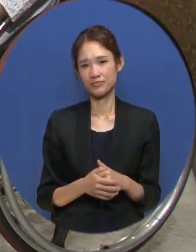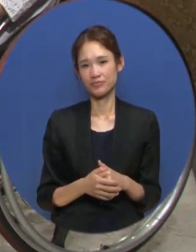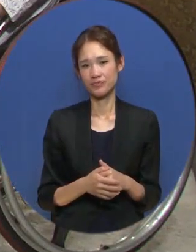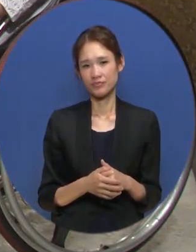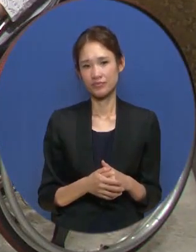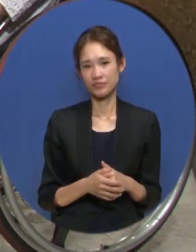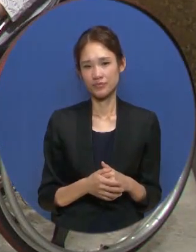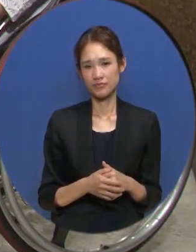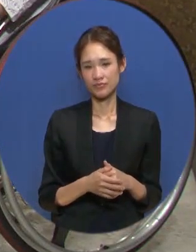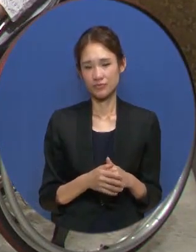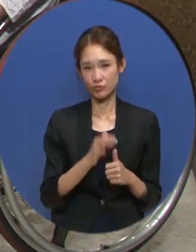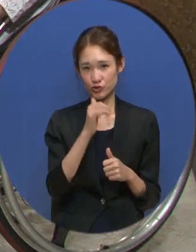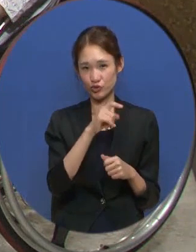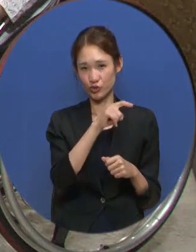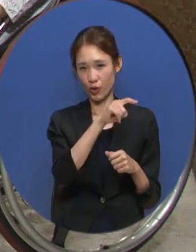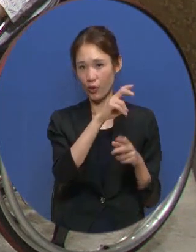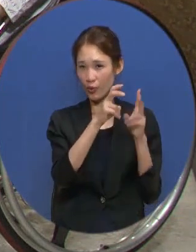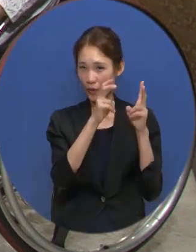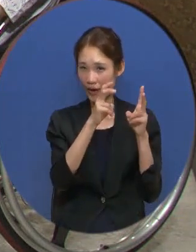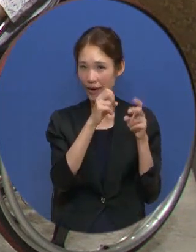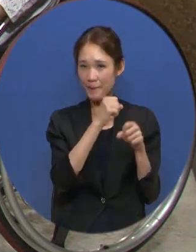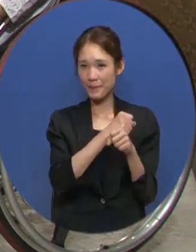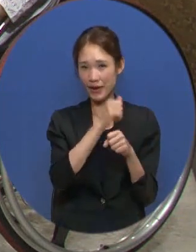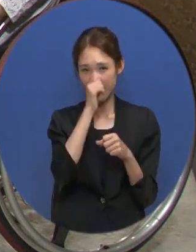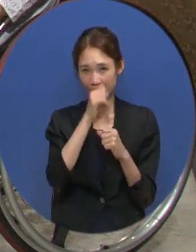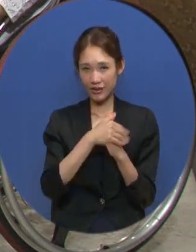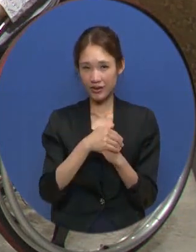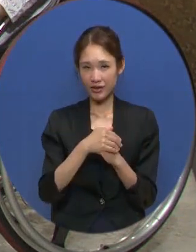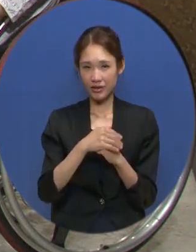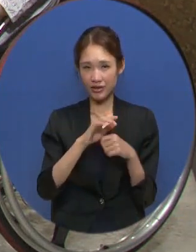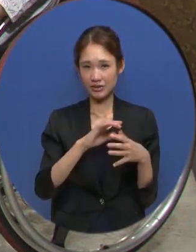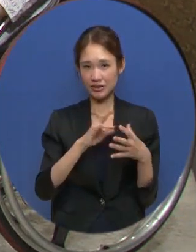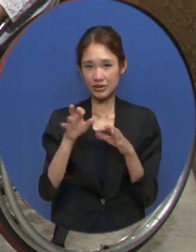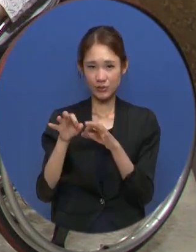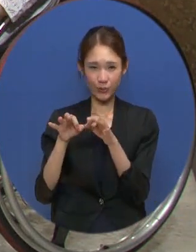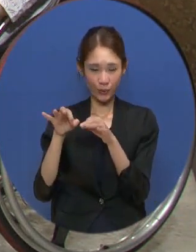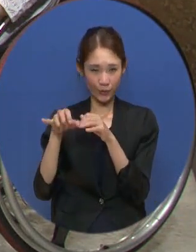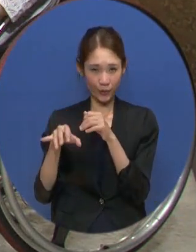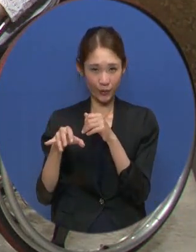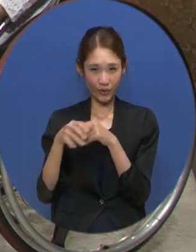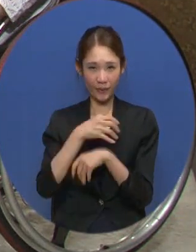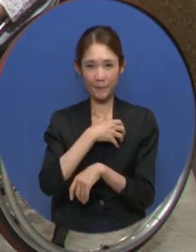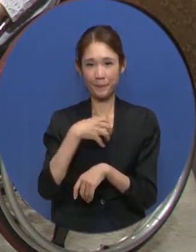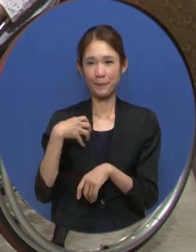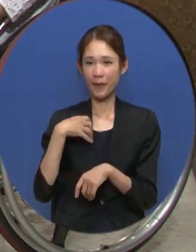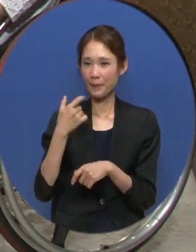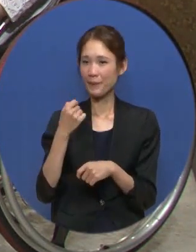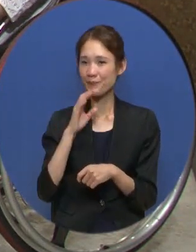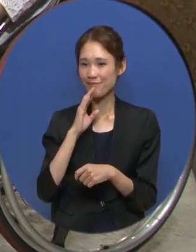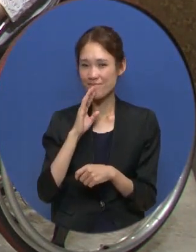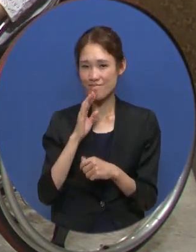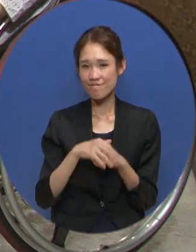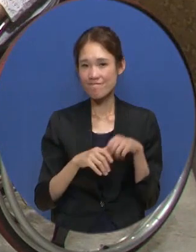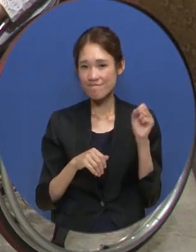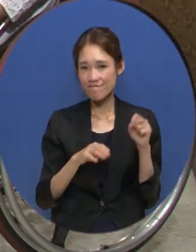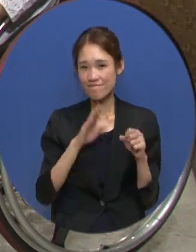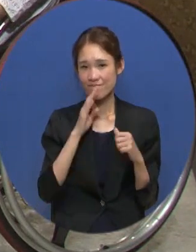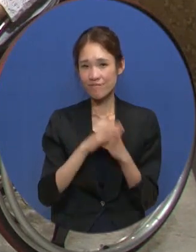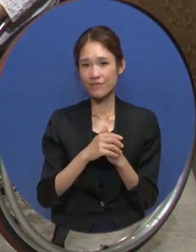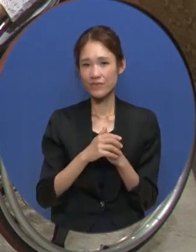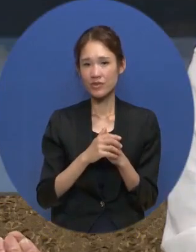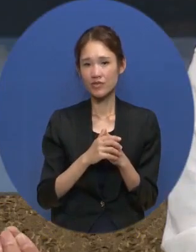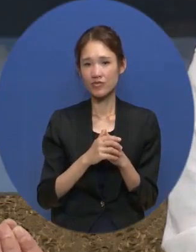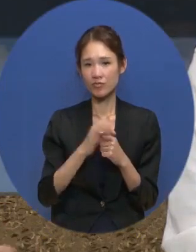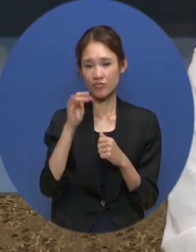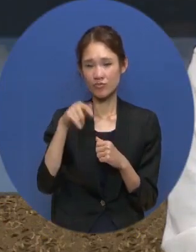뉴욕에 지사를 주셨다는 것은 계속해서 글로벌 시장으로 나아가겠다는 포부로 그렇죠, 봐야 될까요? 예, 아, 예. 네.